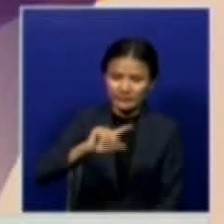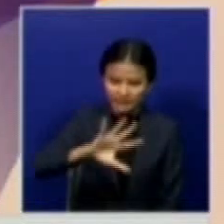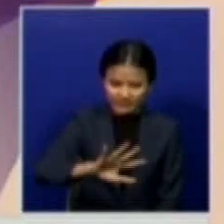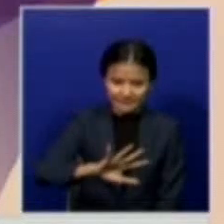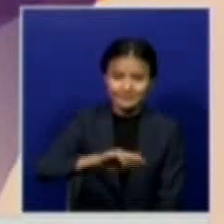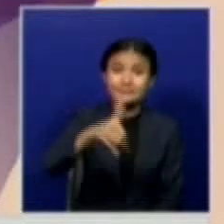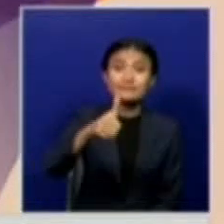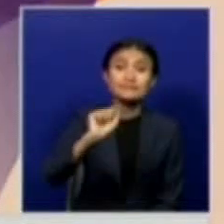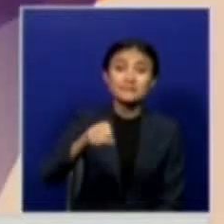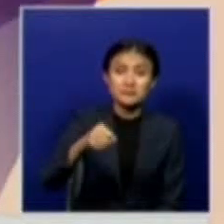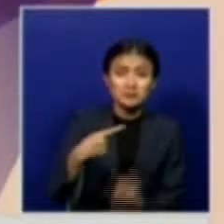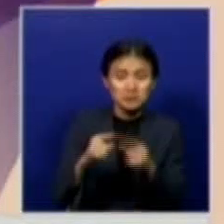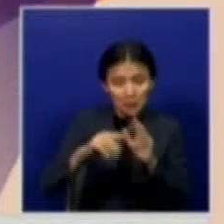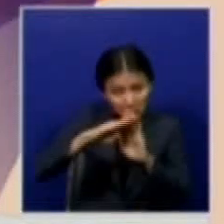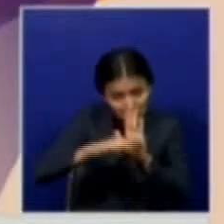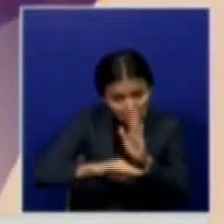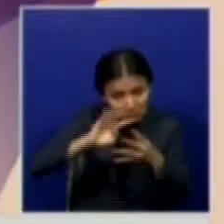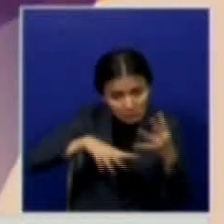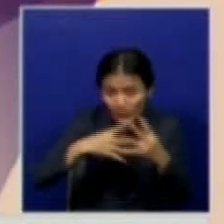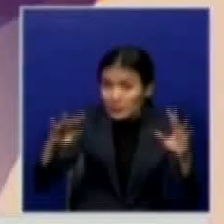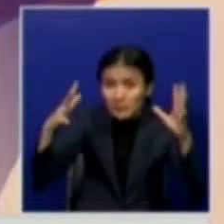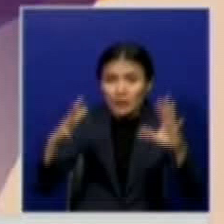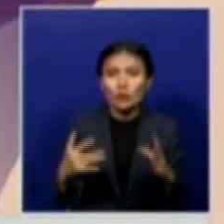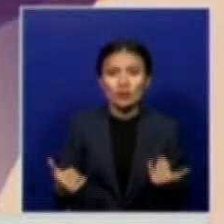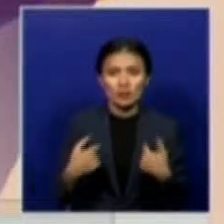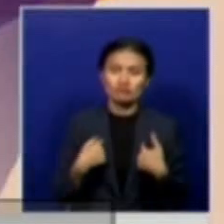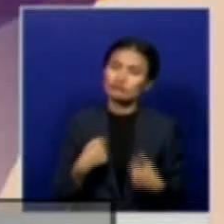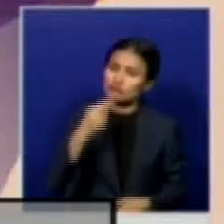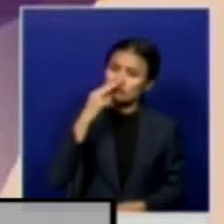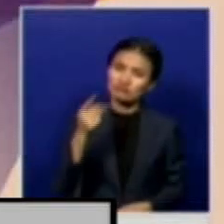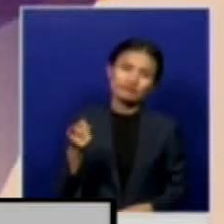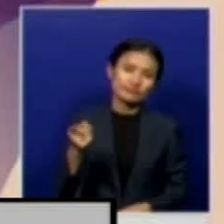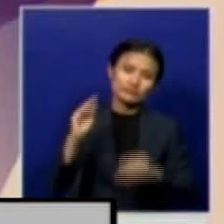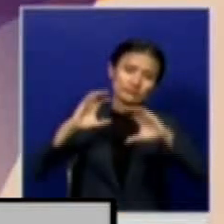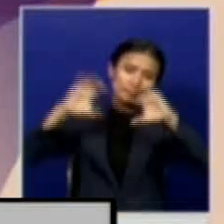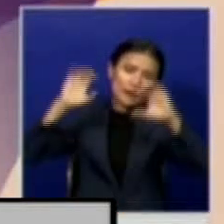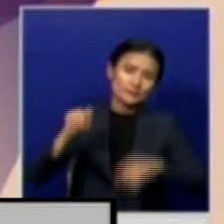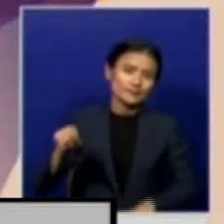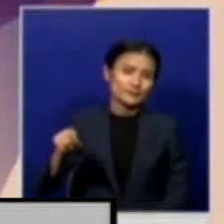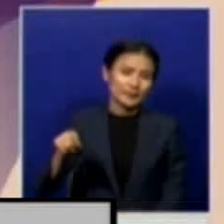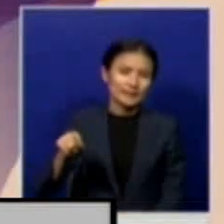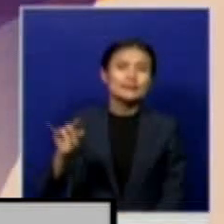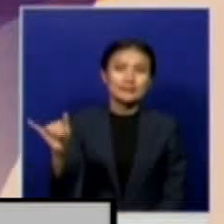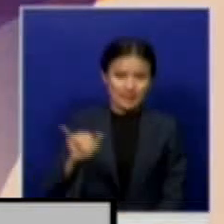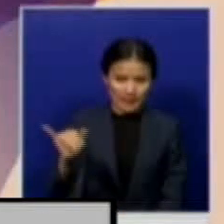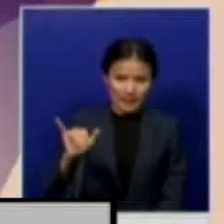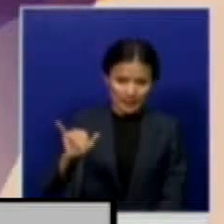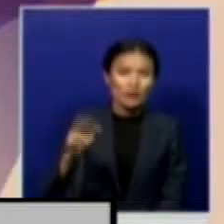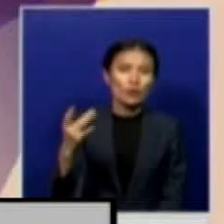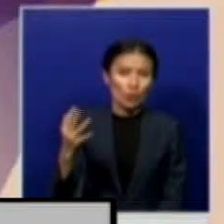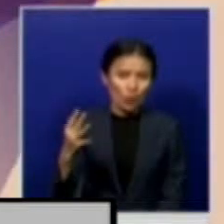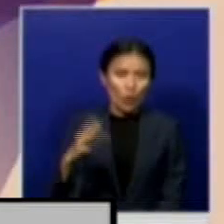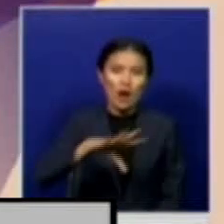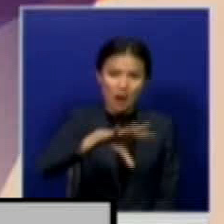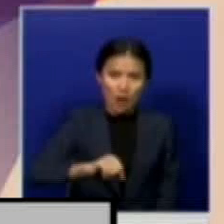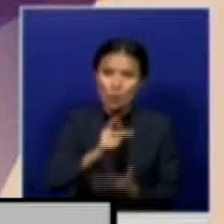ไรพรรคก้าวไกลเห็นว่ารัฐบาลไม่จำเป็นต้องรีบกระโดดเข้าไปฮุบเช็คเปล่าขนาดนั้นอย่า